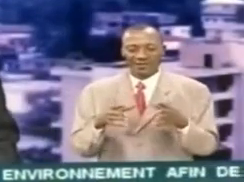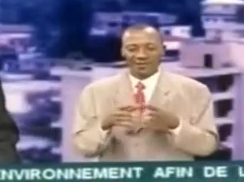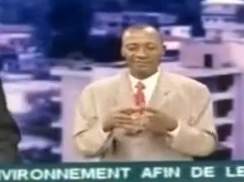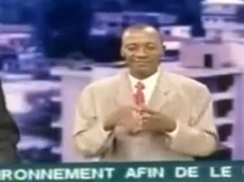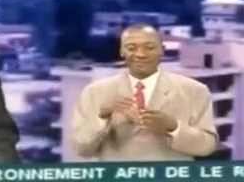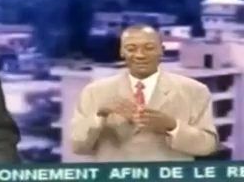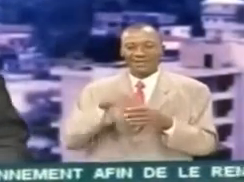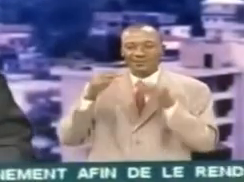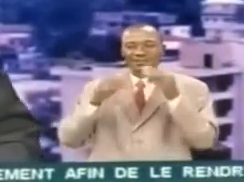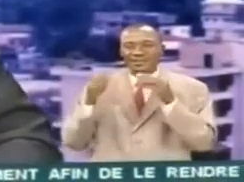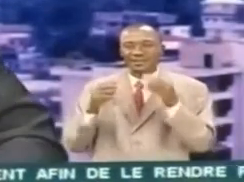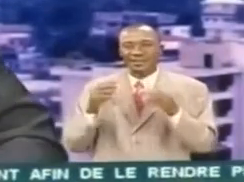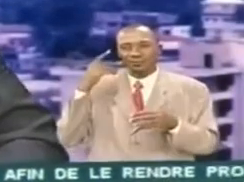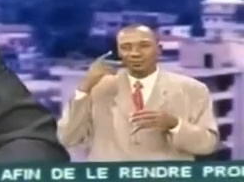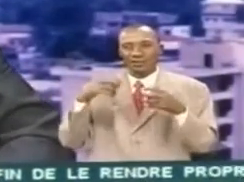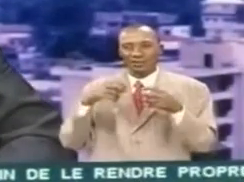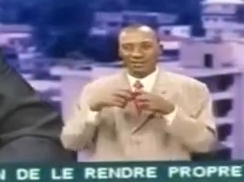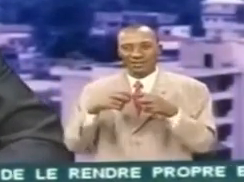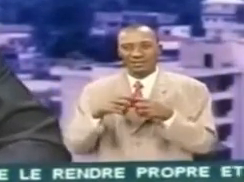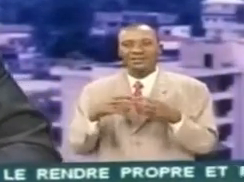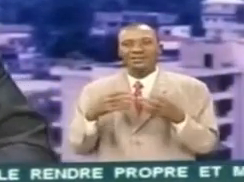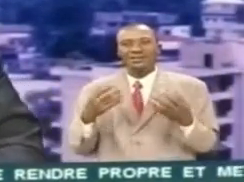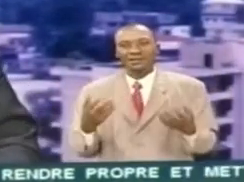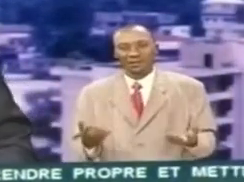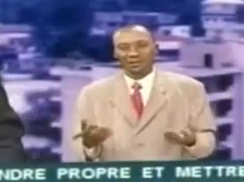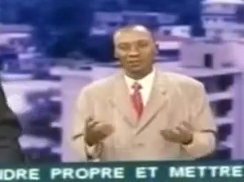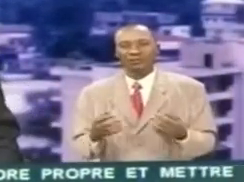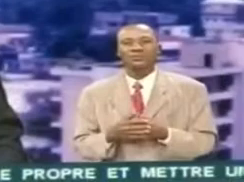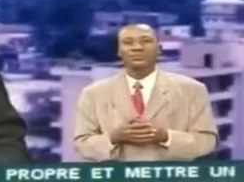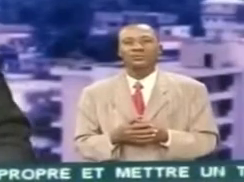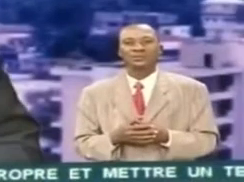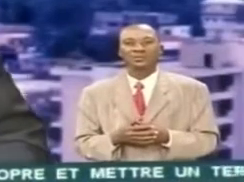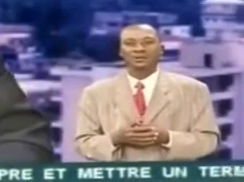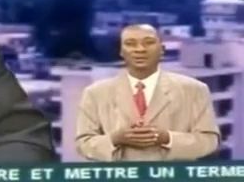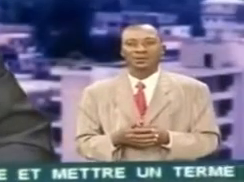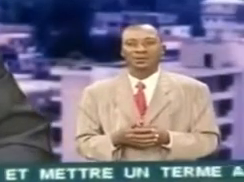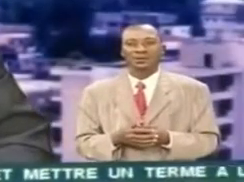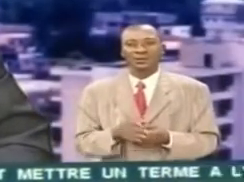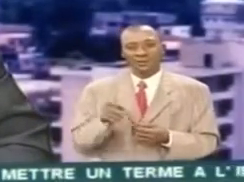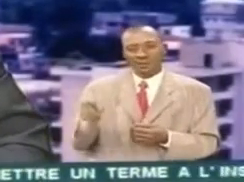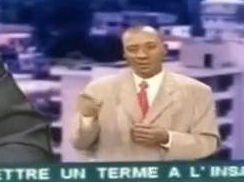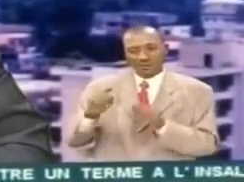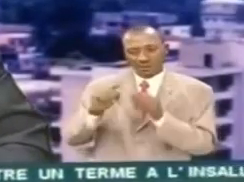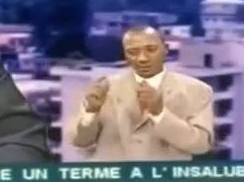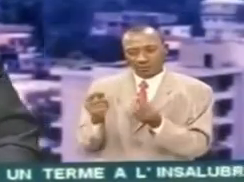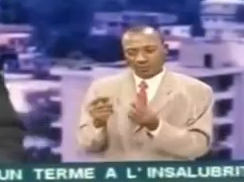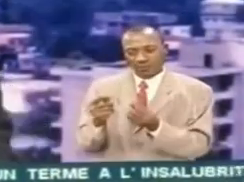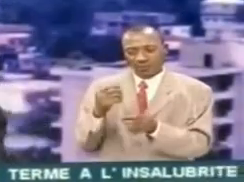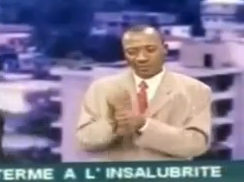ressources hydrauliques vient d'obtenir la cessation de la grève programmée par les agents de son